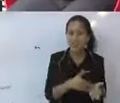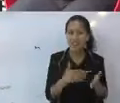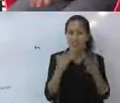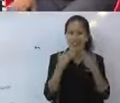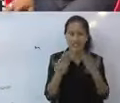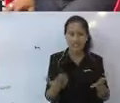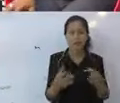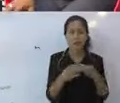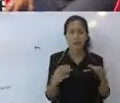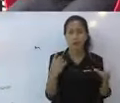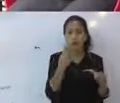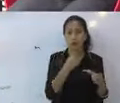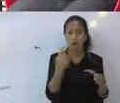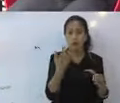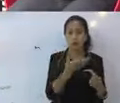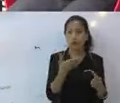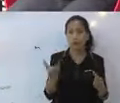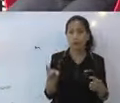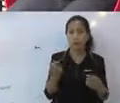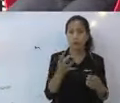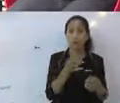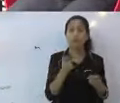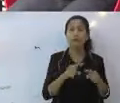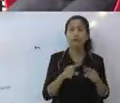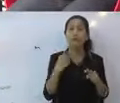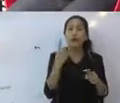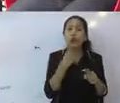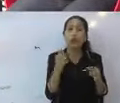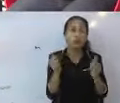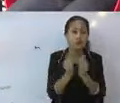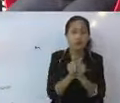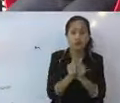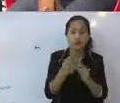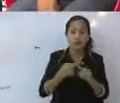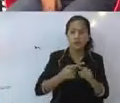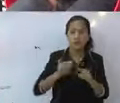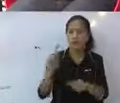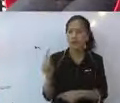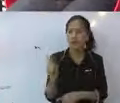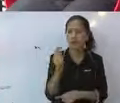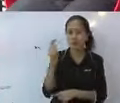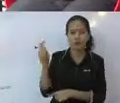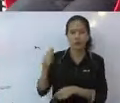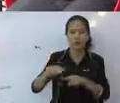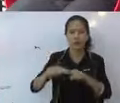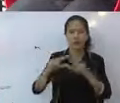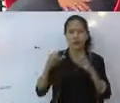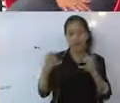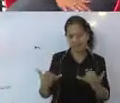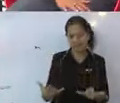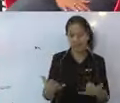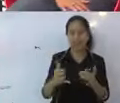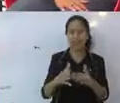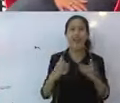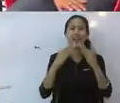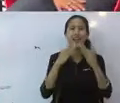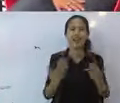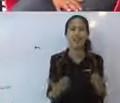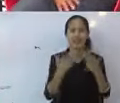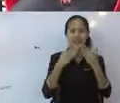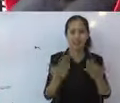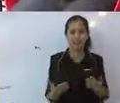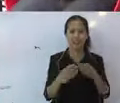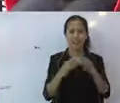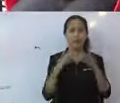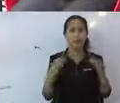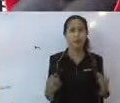ng umantabay at sa lahat ng sumama po sa amin magmula Tuesday hanggang ngayon po mga kapatid. Maraming salamat sa